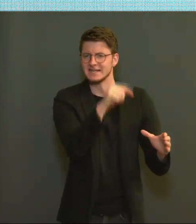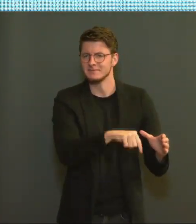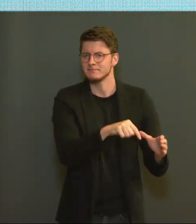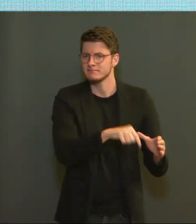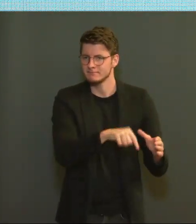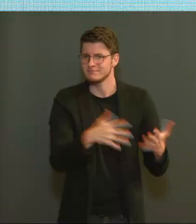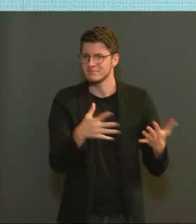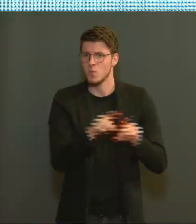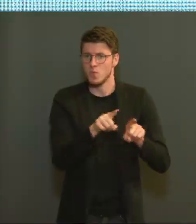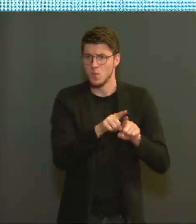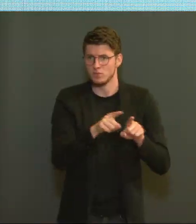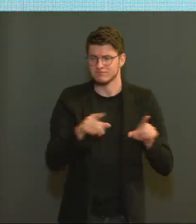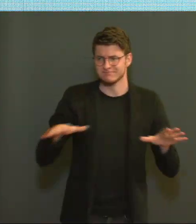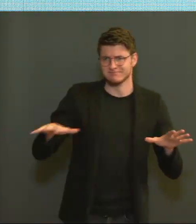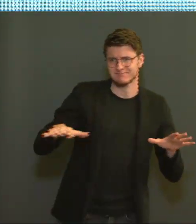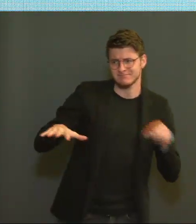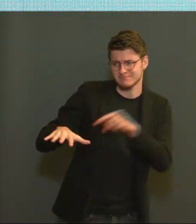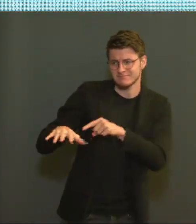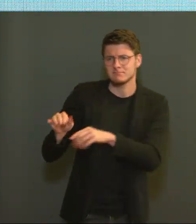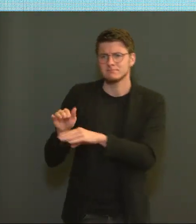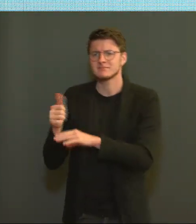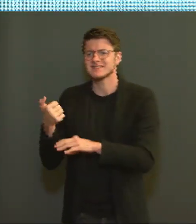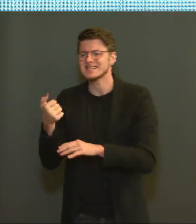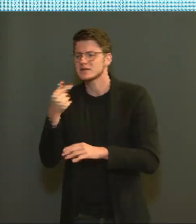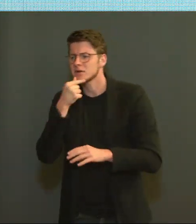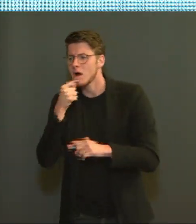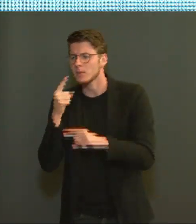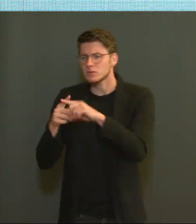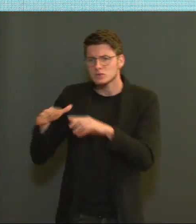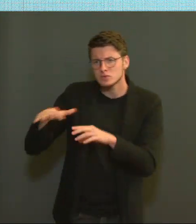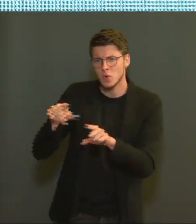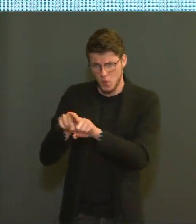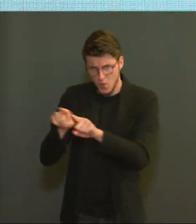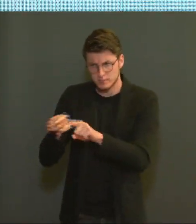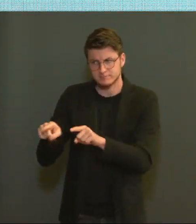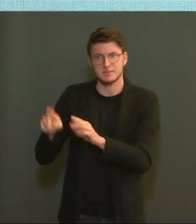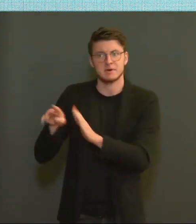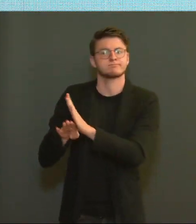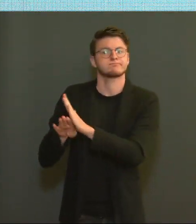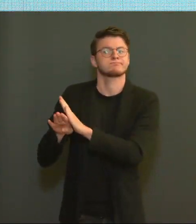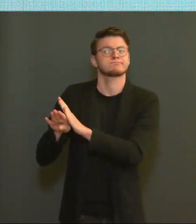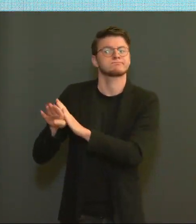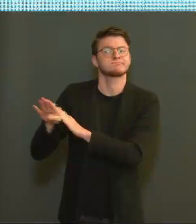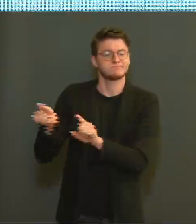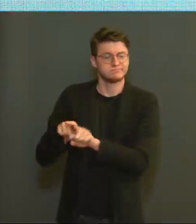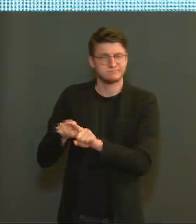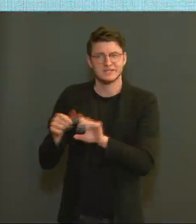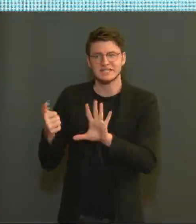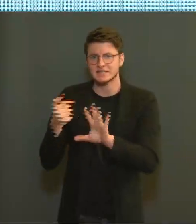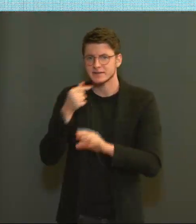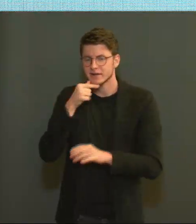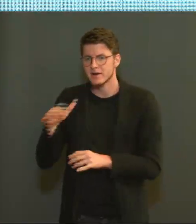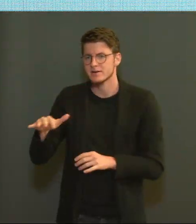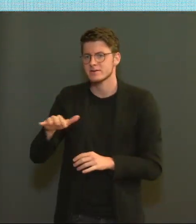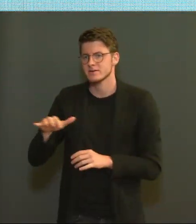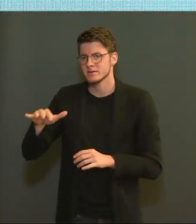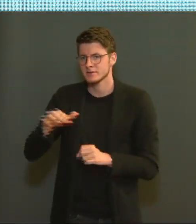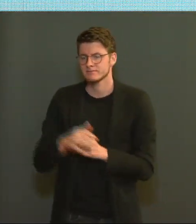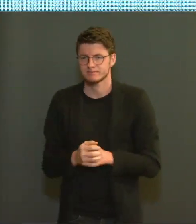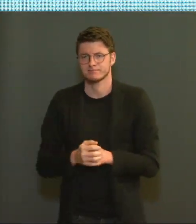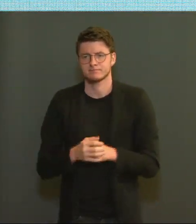de 60-plussers relatief grotere stijgingen optekenen dan het nationaal gemiddelde.